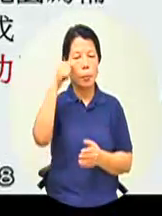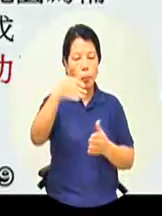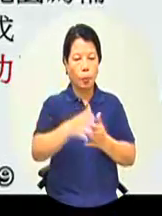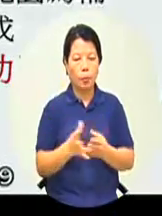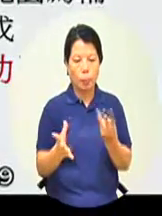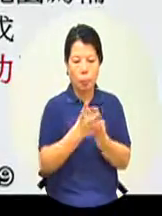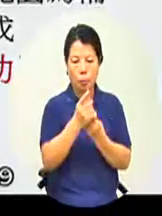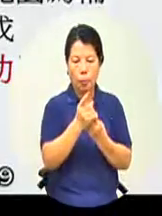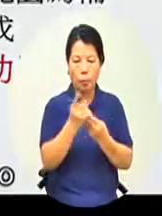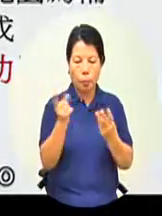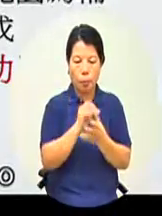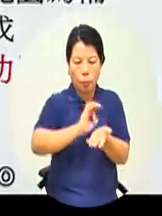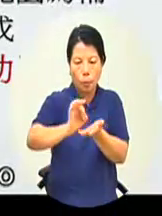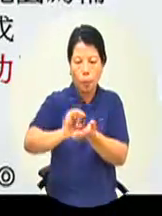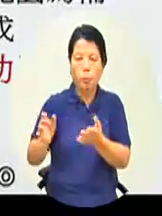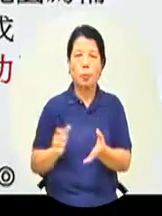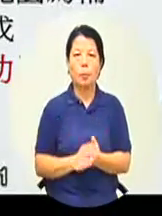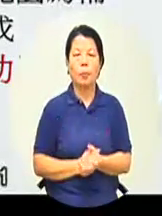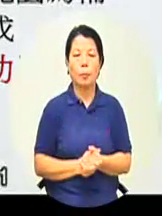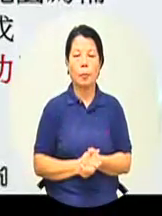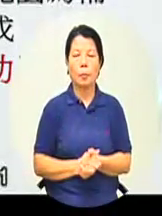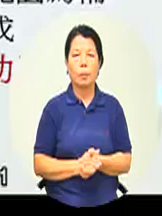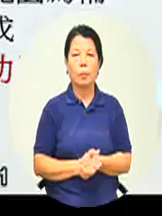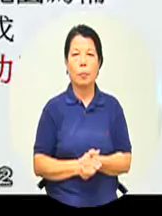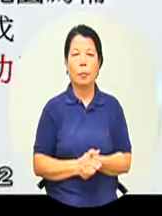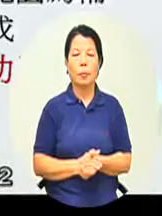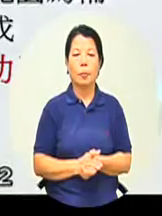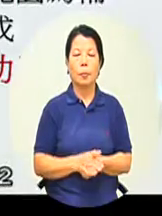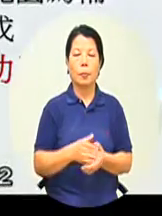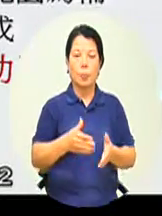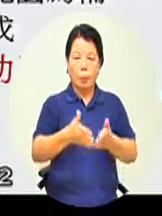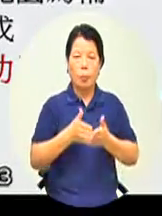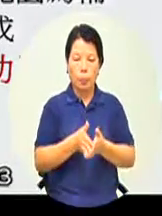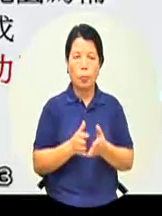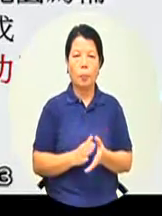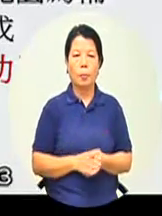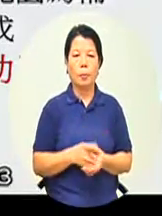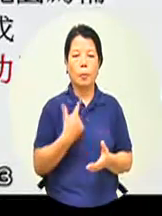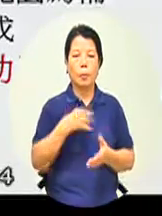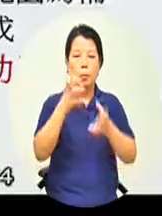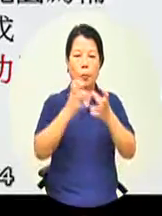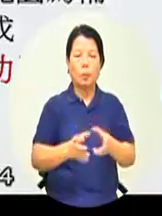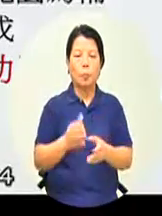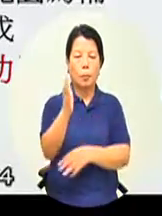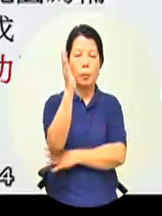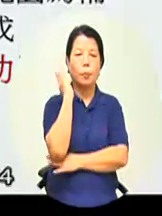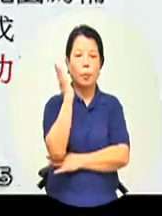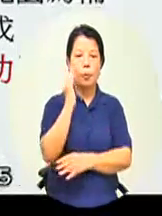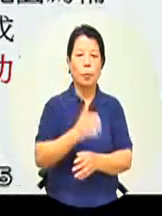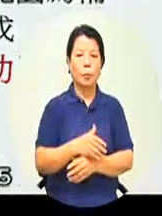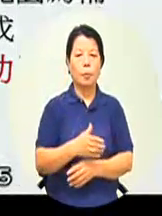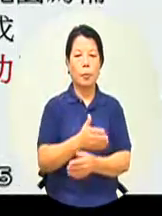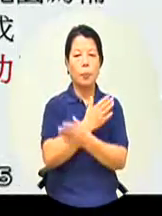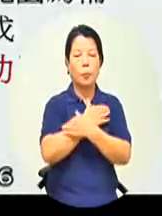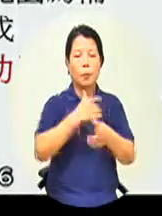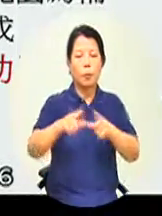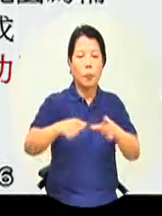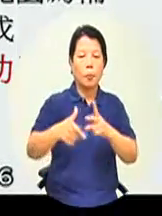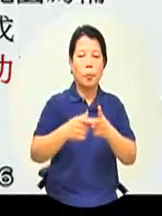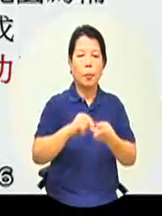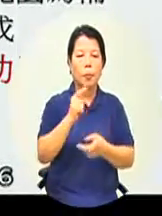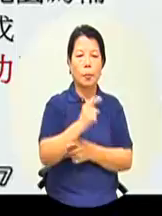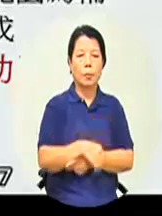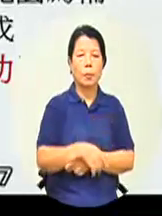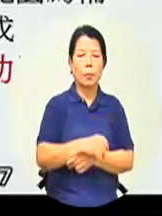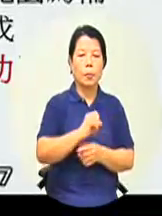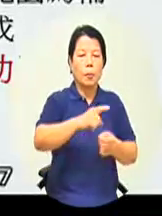用啊。那要并用呢，当然我们现在还是朝向以先设公立幼儿园跟非营利幼儿